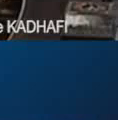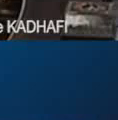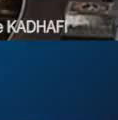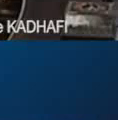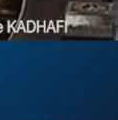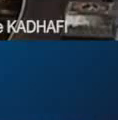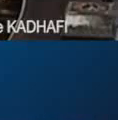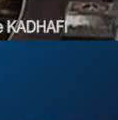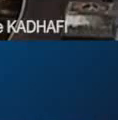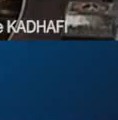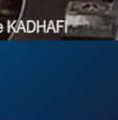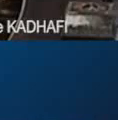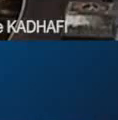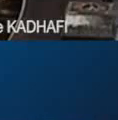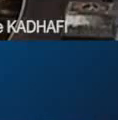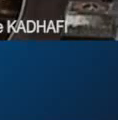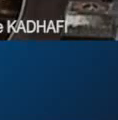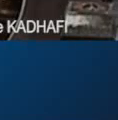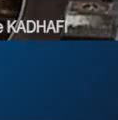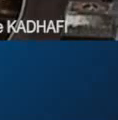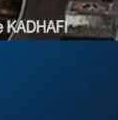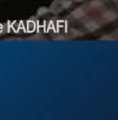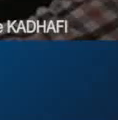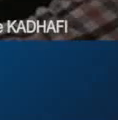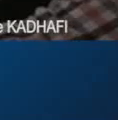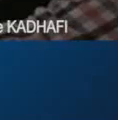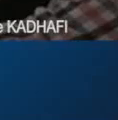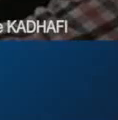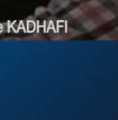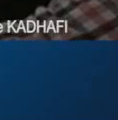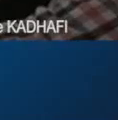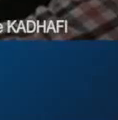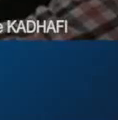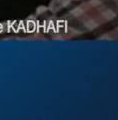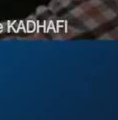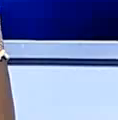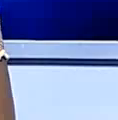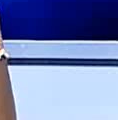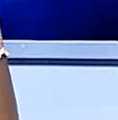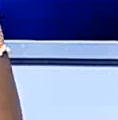loi empêchant l'édification d'un État stable.